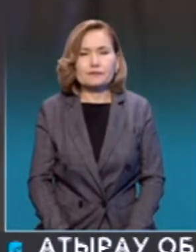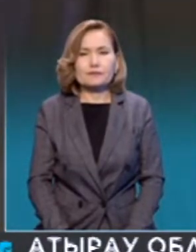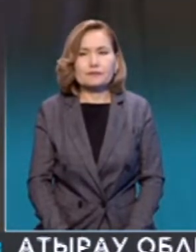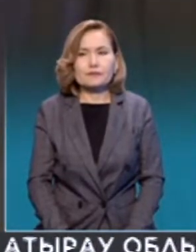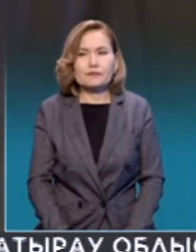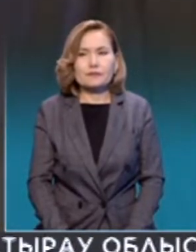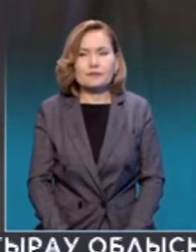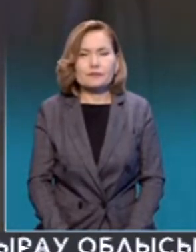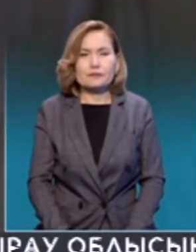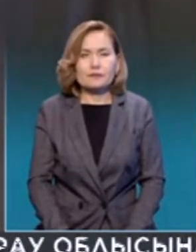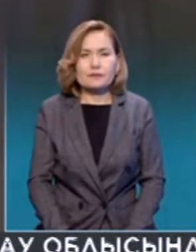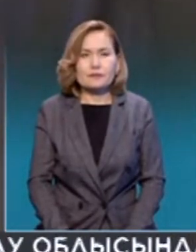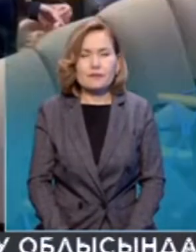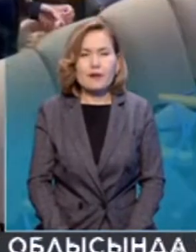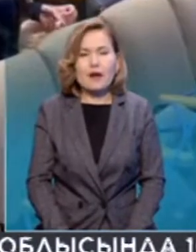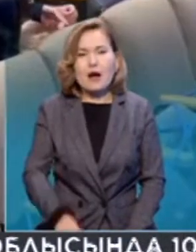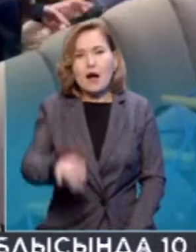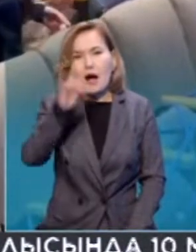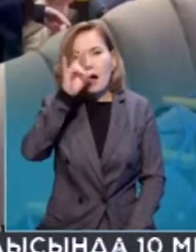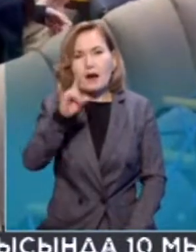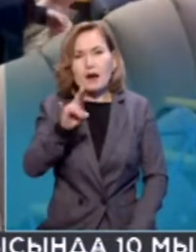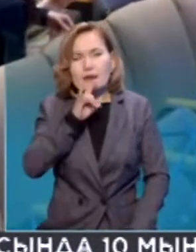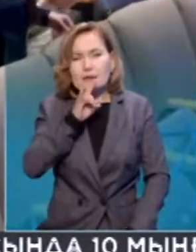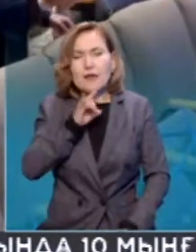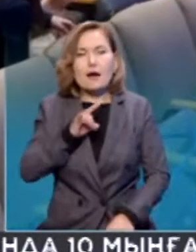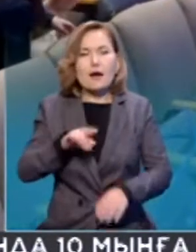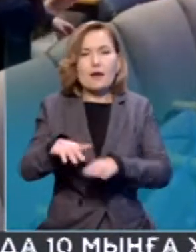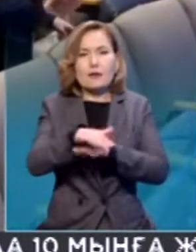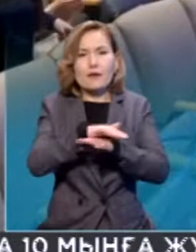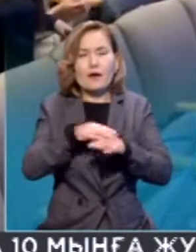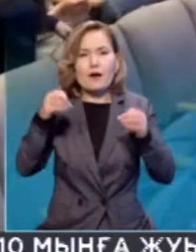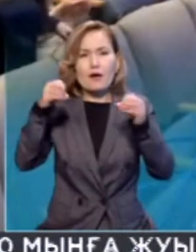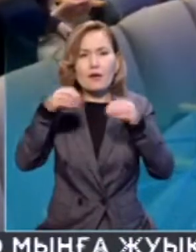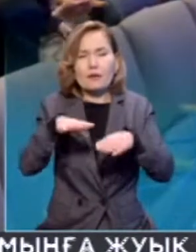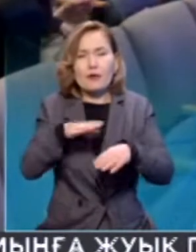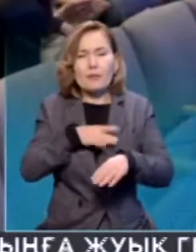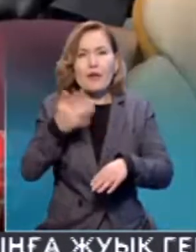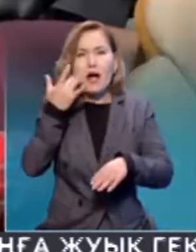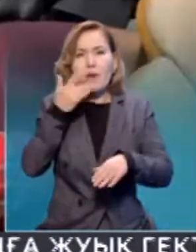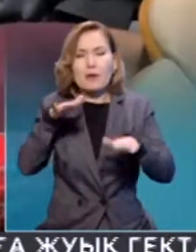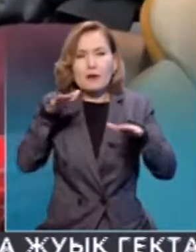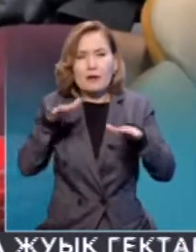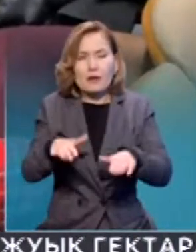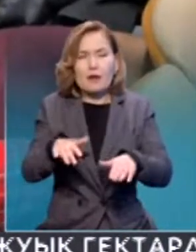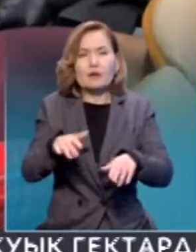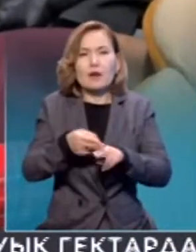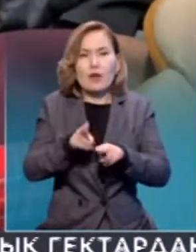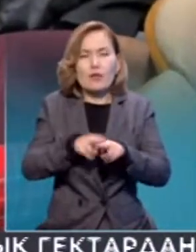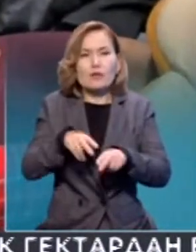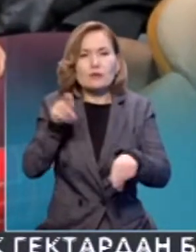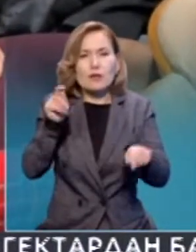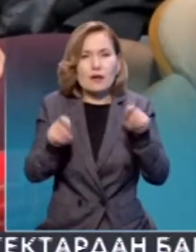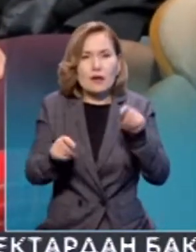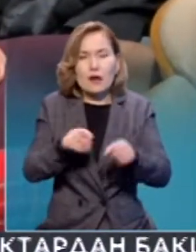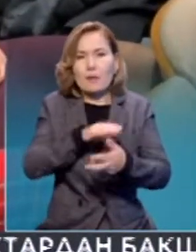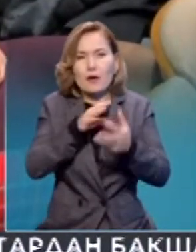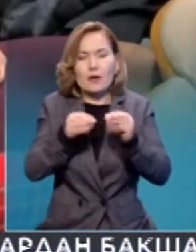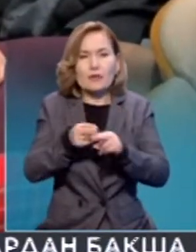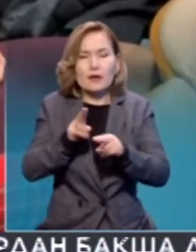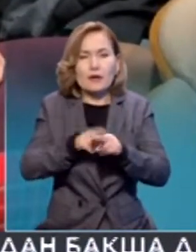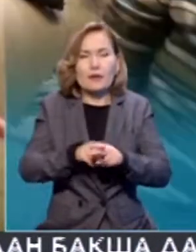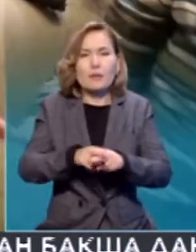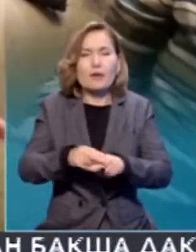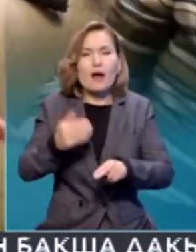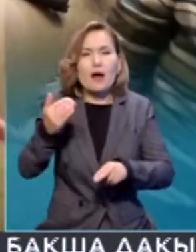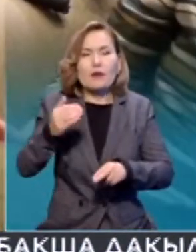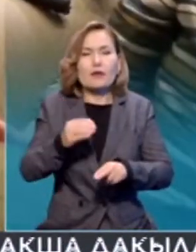Эстера далган дер сагынып калса керек, казактар мерекелик кешке Вашингтондон шалгай жаткан шаһарлардан да арнайы келди. Салтанаттуу шарада заңгар